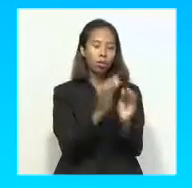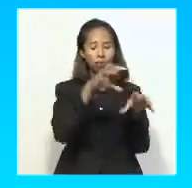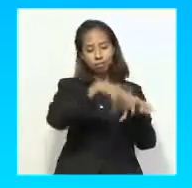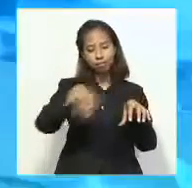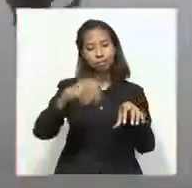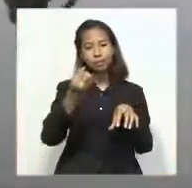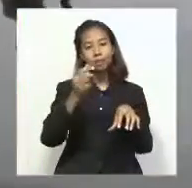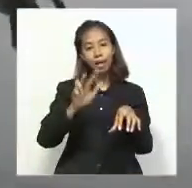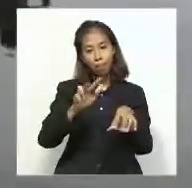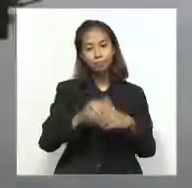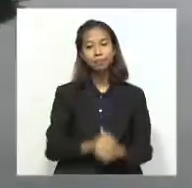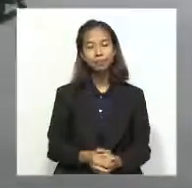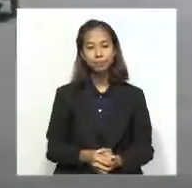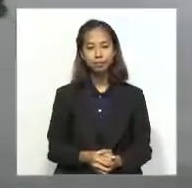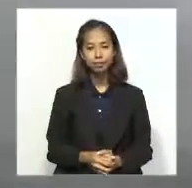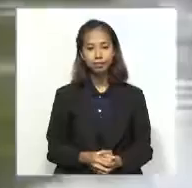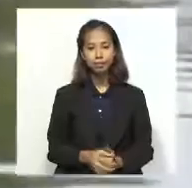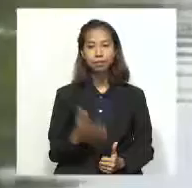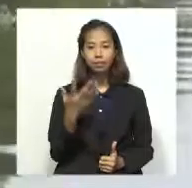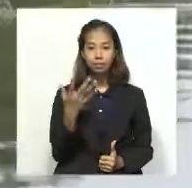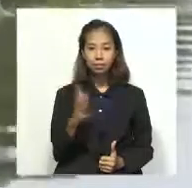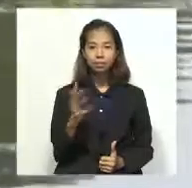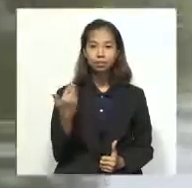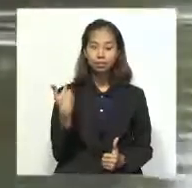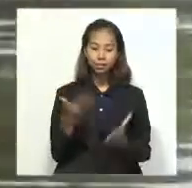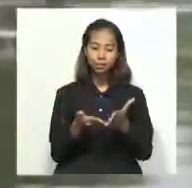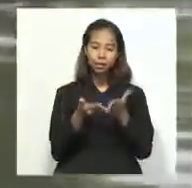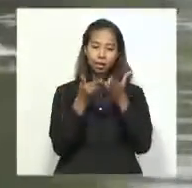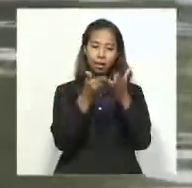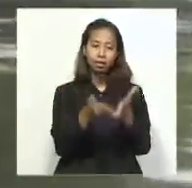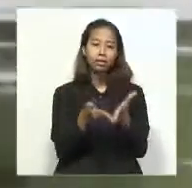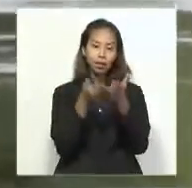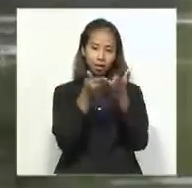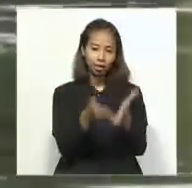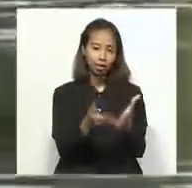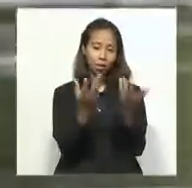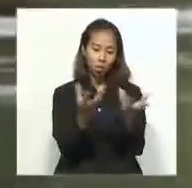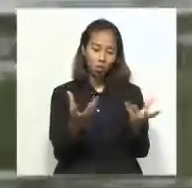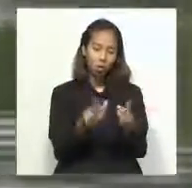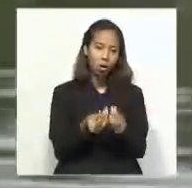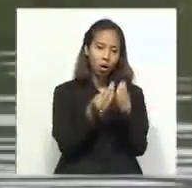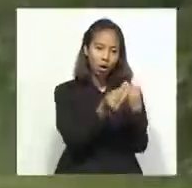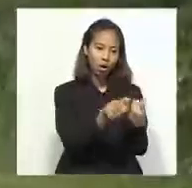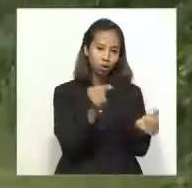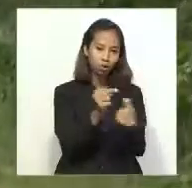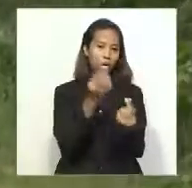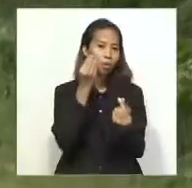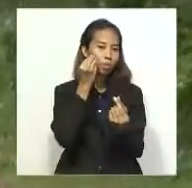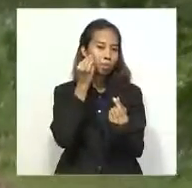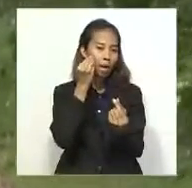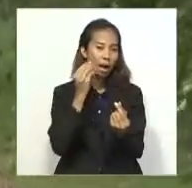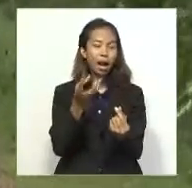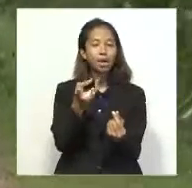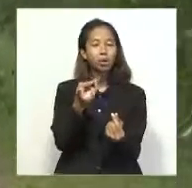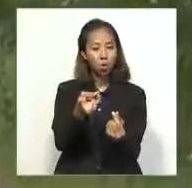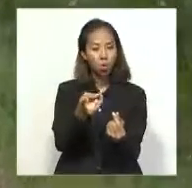วยกันครับ นอกจากนี้นะคะยังได้นั่งเรือนำสิ่งของเข้าไปมอบให้กับผู้ประสบภัยบ้านน้อยแส